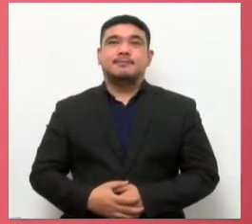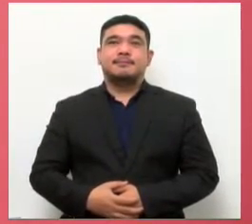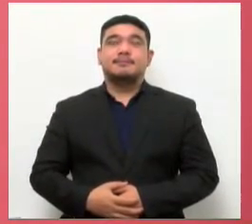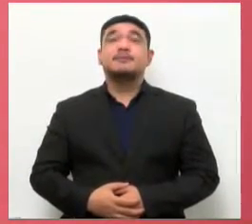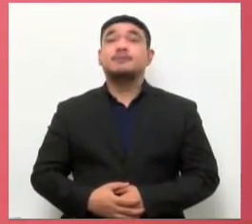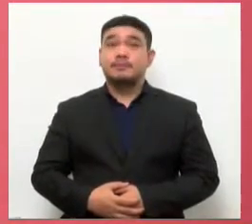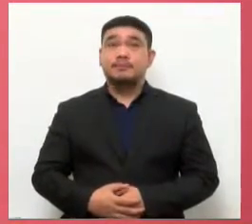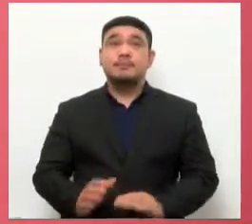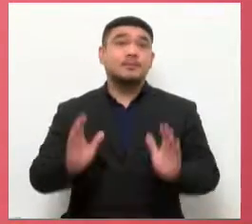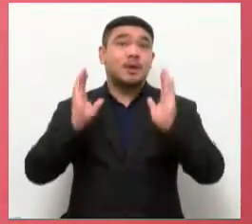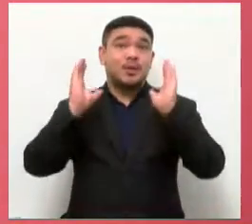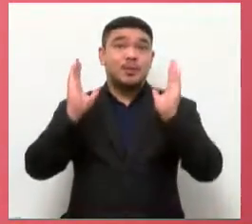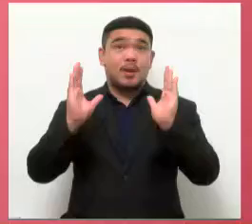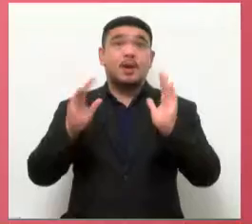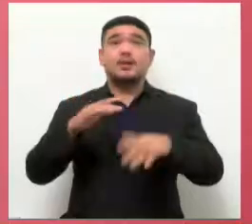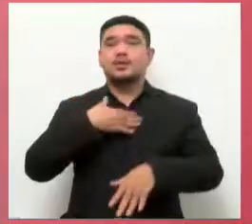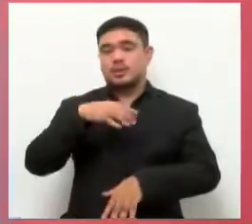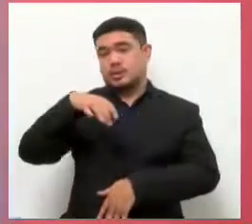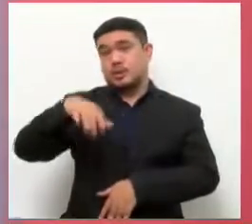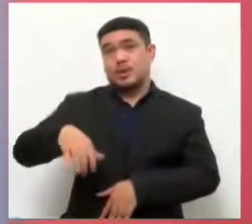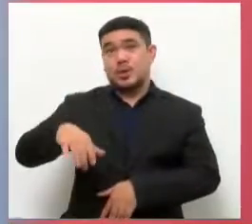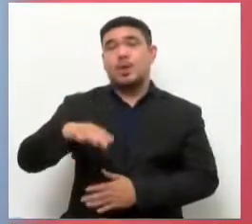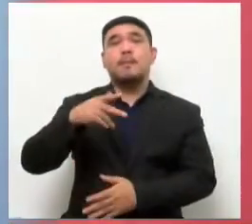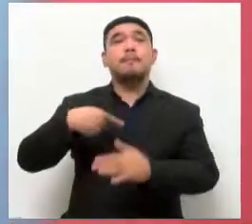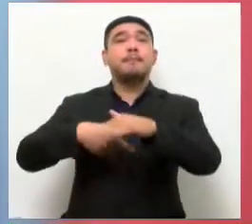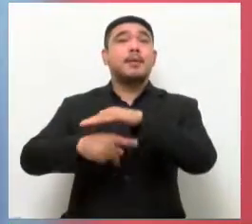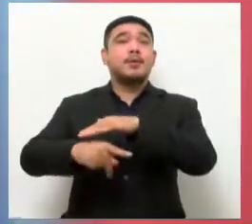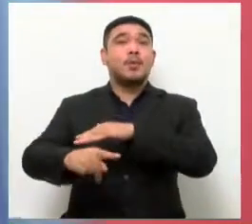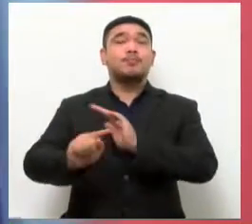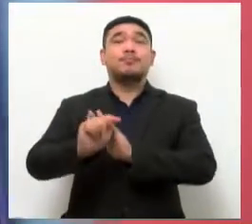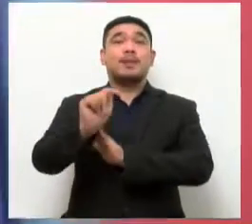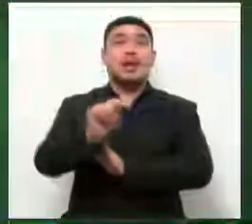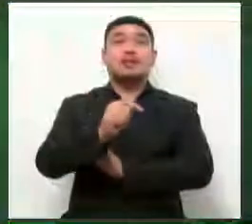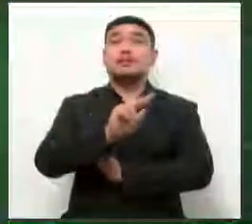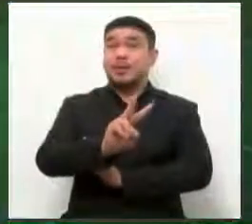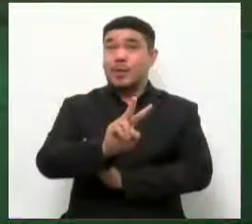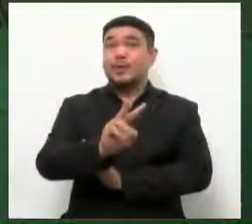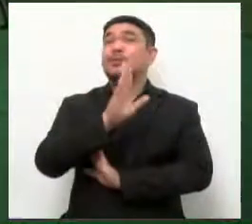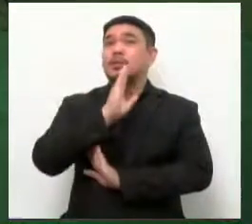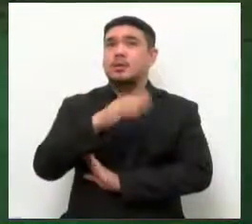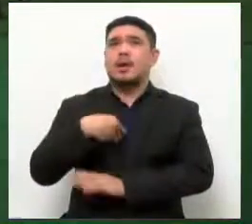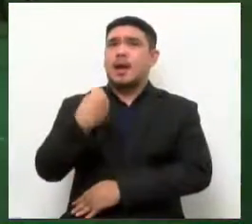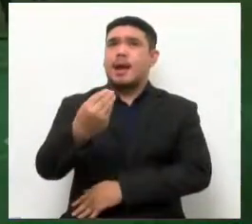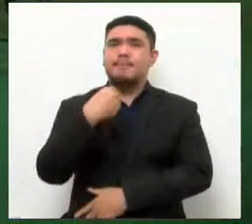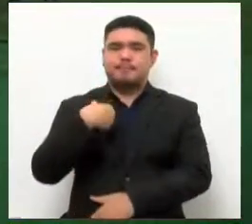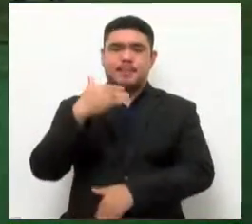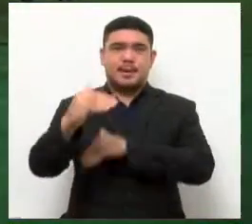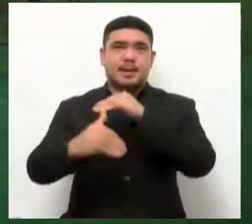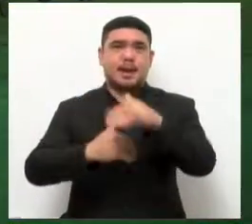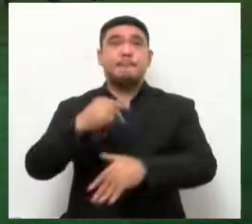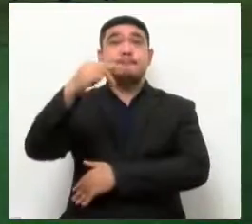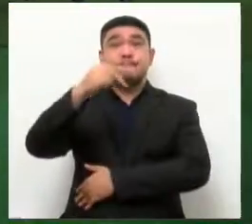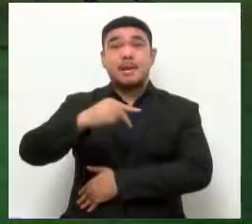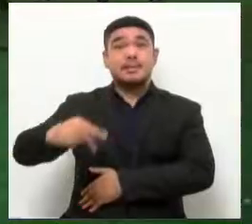จากนโยบายของสำนักงานเขตพื้นที่การศึกษาประถมศึกษาตากเขต2ให้มีการพัฒนาศักยภาพทางภาษ